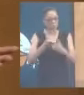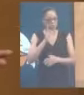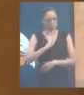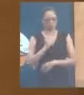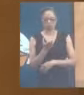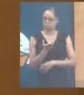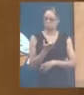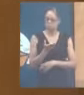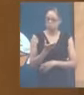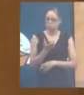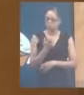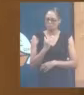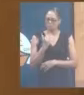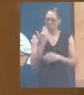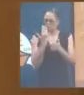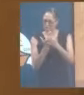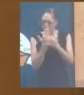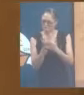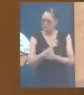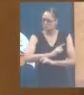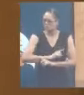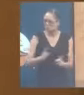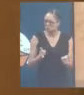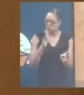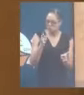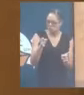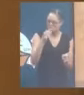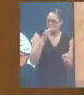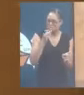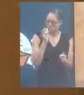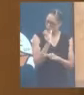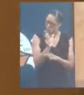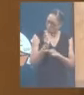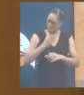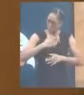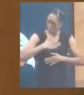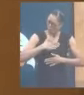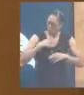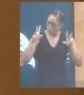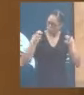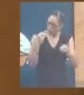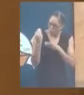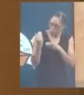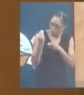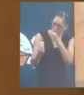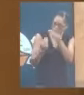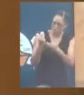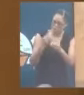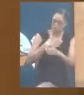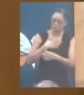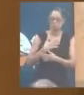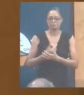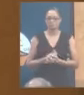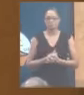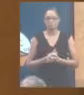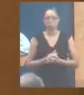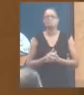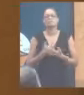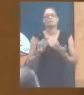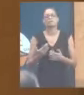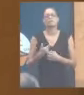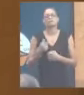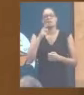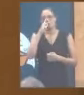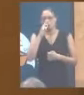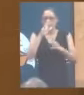pas quelqu'un de cette nature-là, mais vous employez le terme. Et après, vous vous faites victime. Quand on vous répond, ah, vous